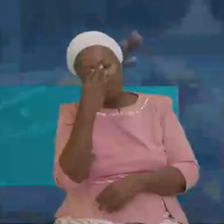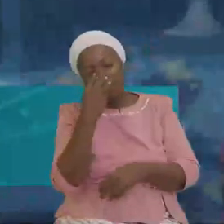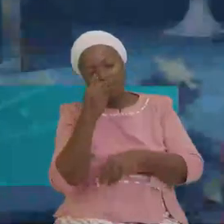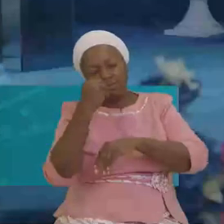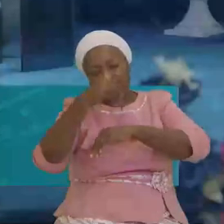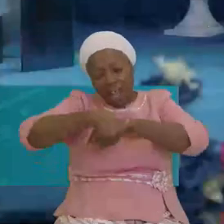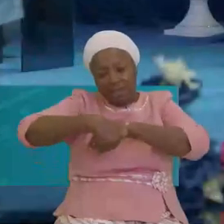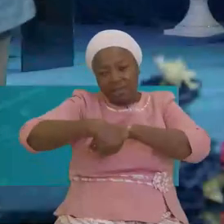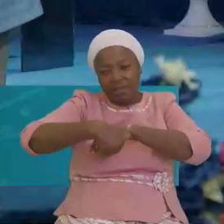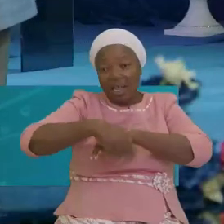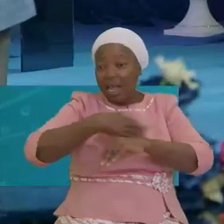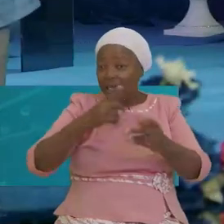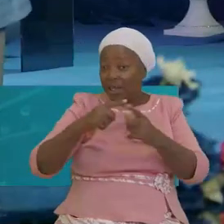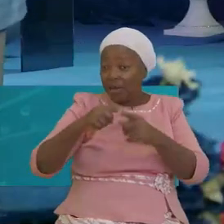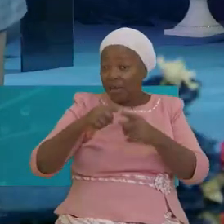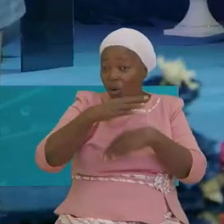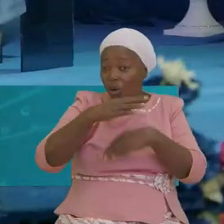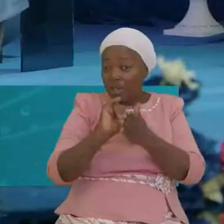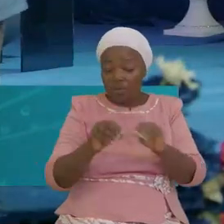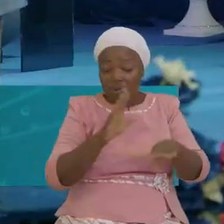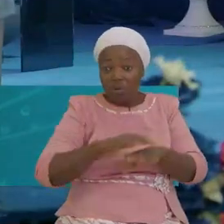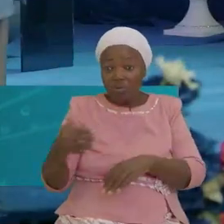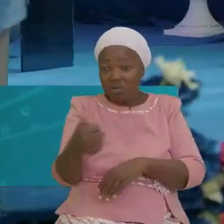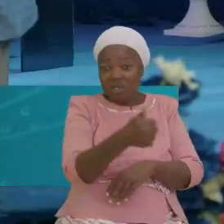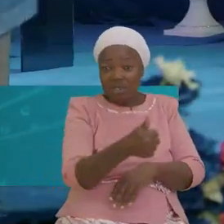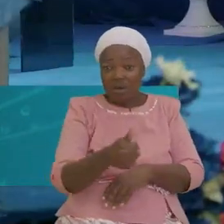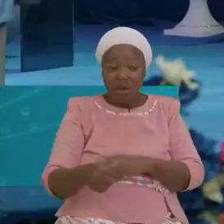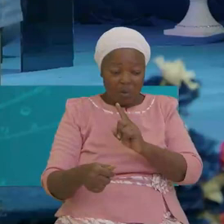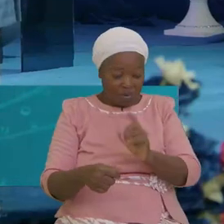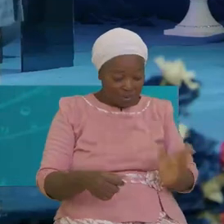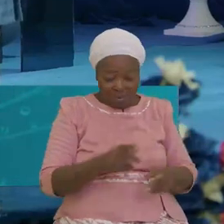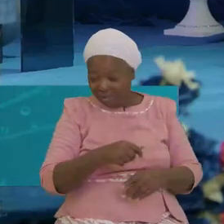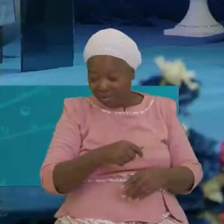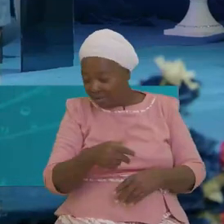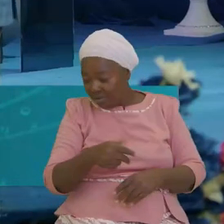vous, vous dormez la nuit,